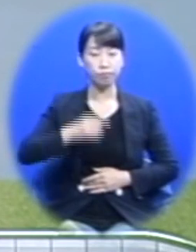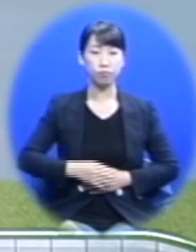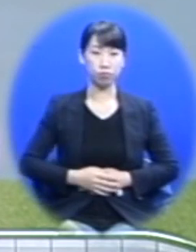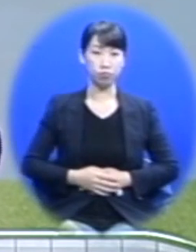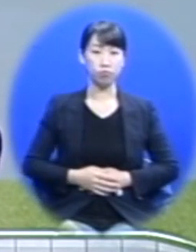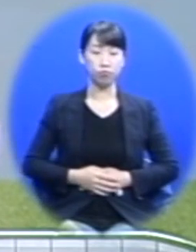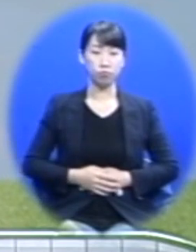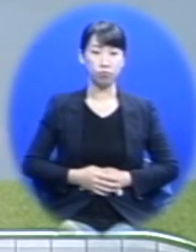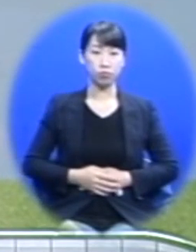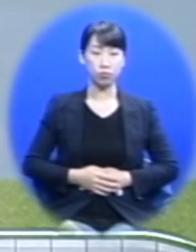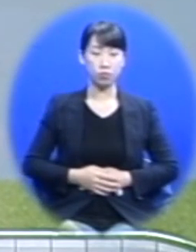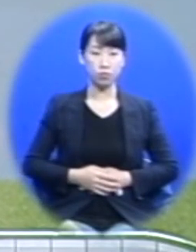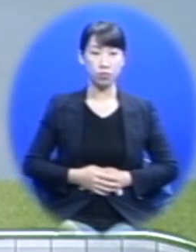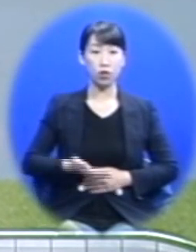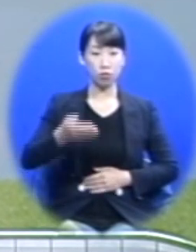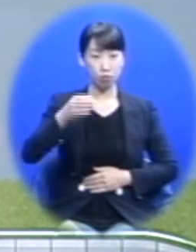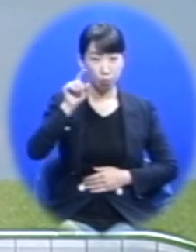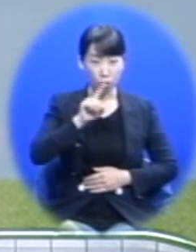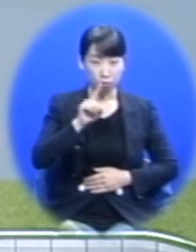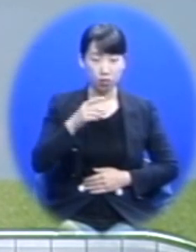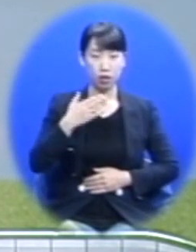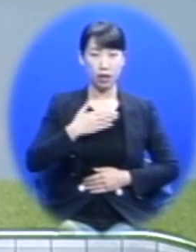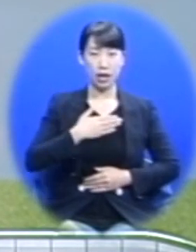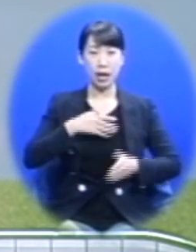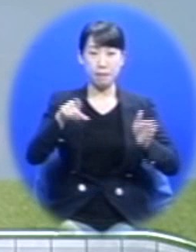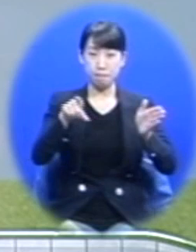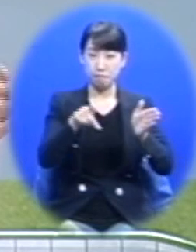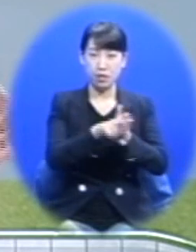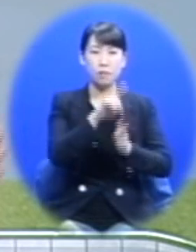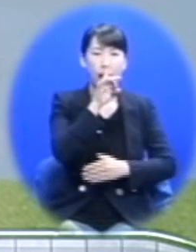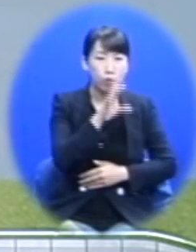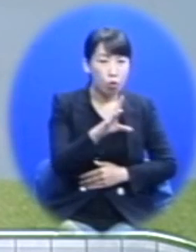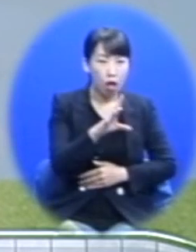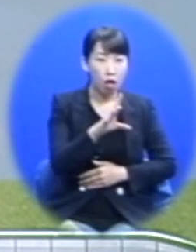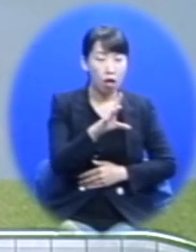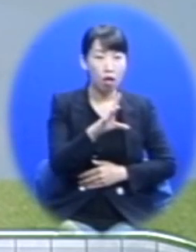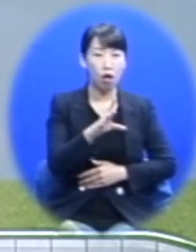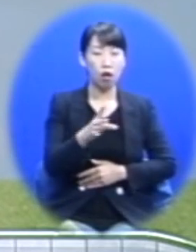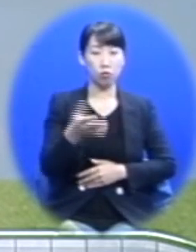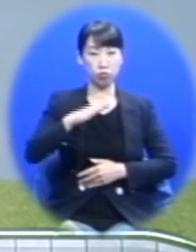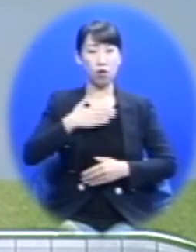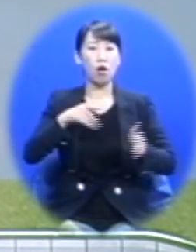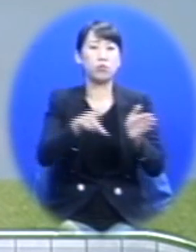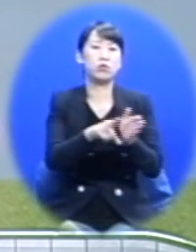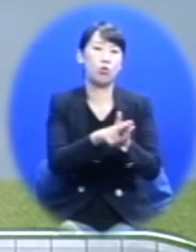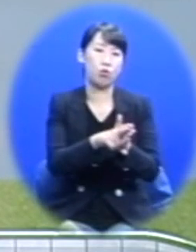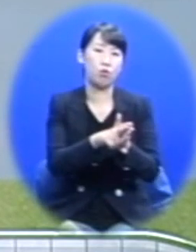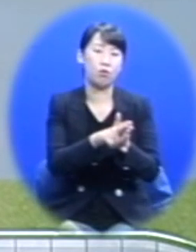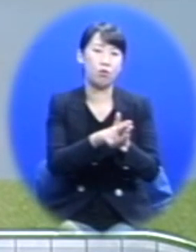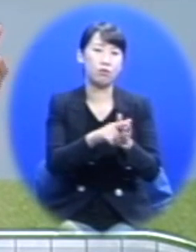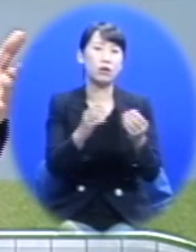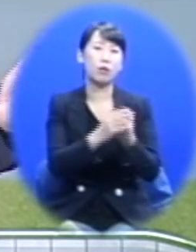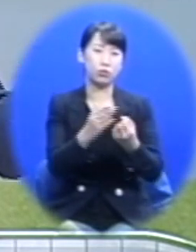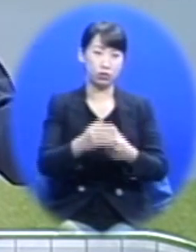그가 믿지 말아야 될 것을 믿었고 의지하지 않아야 될 것을 의지했었기 때문입니다. 우리는